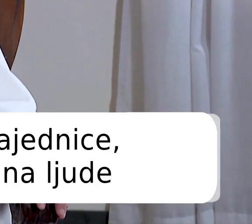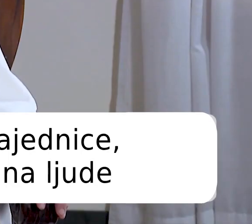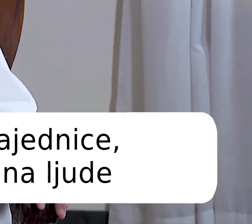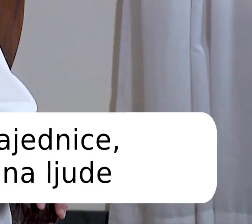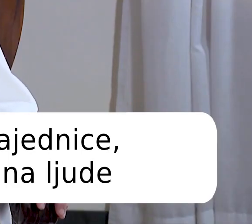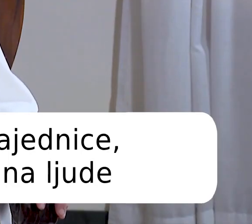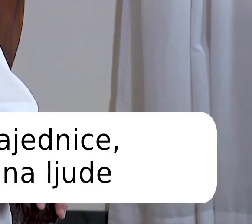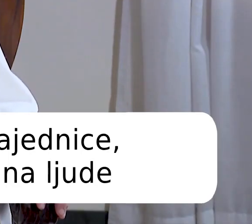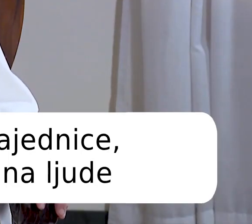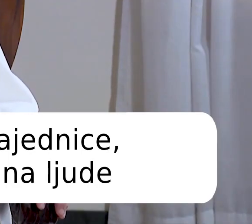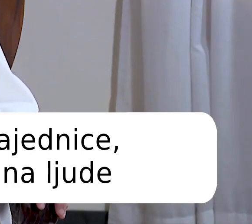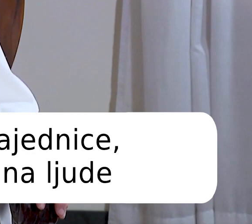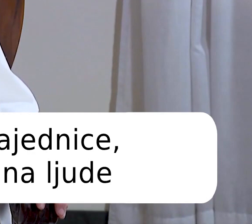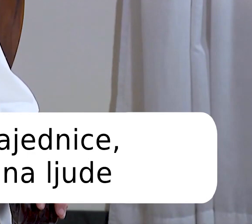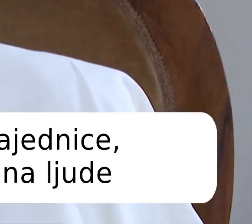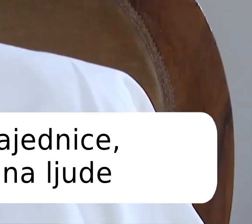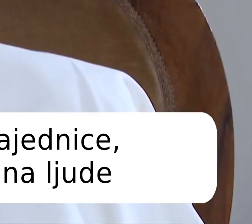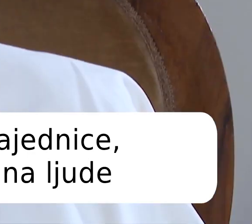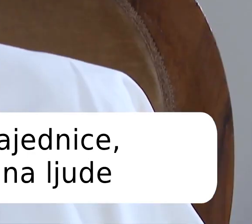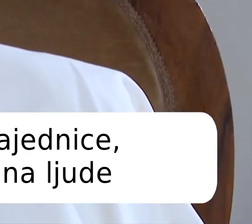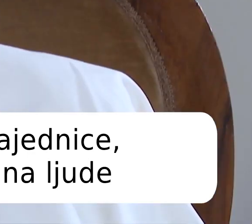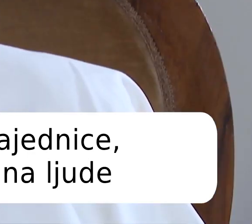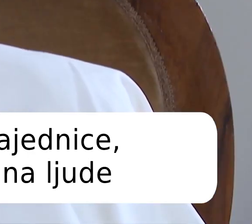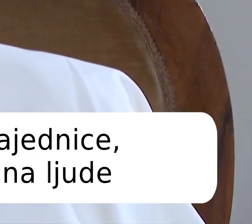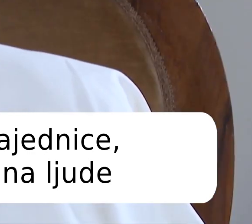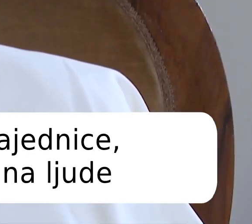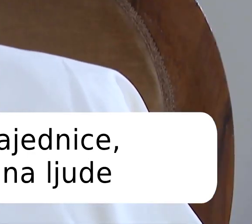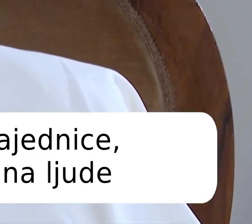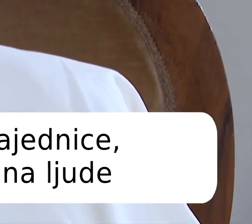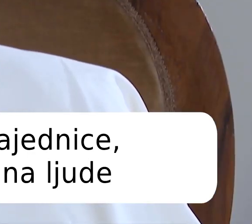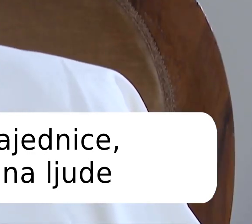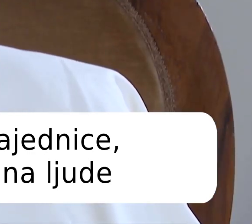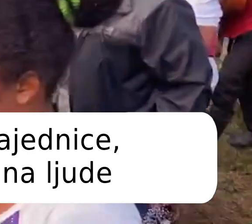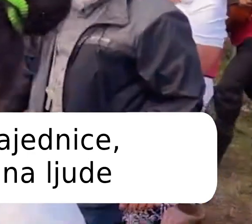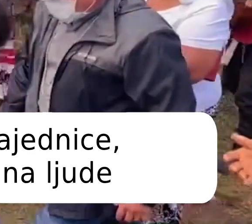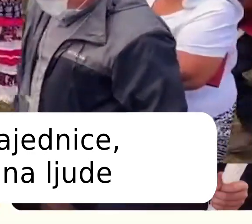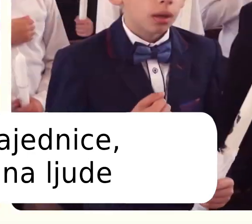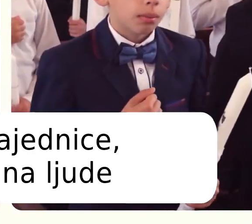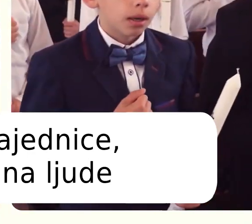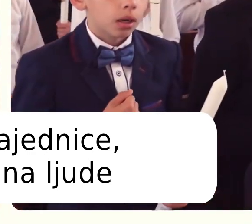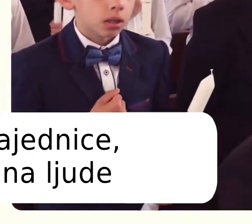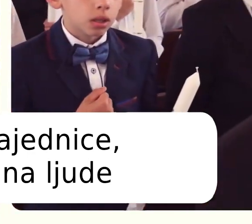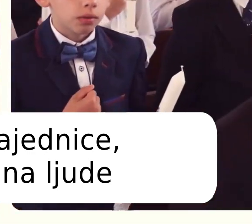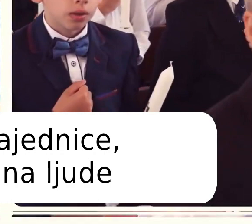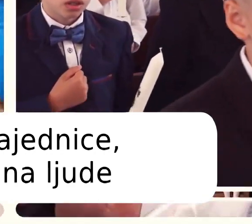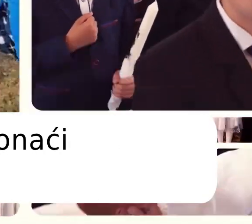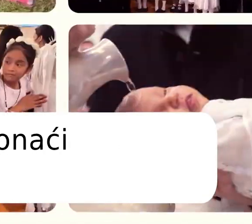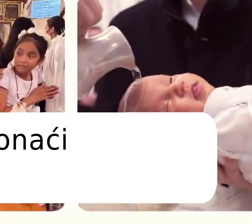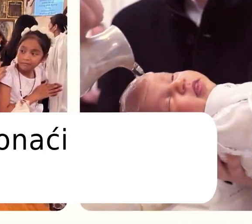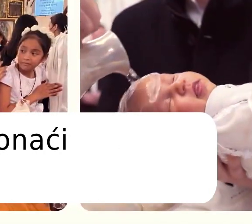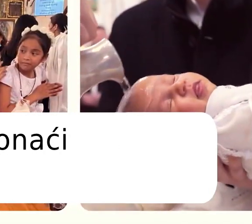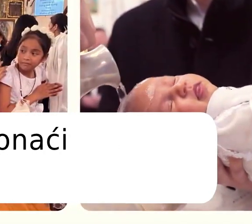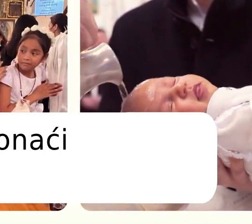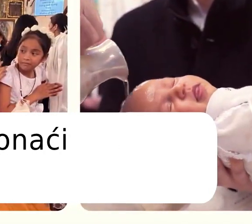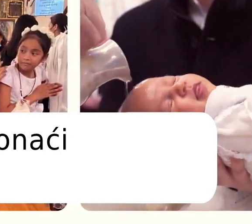Las parroquias deben ser comunidades cercanas, sin burocracia, centradas en las personas y